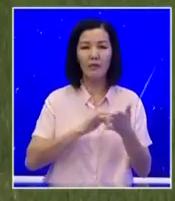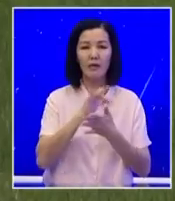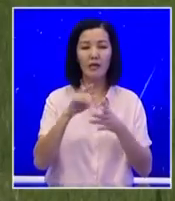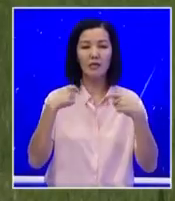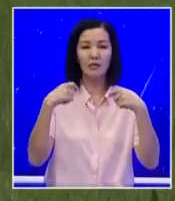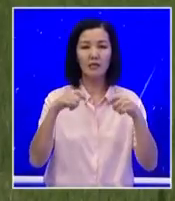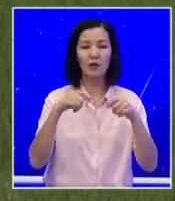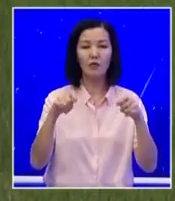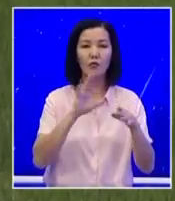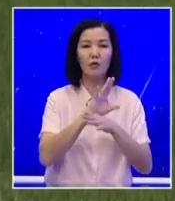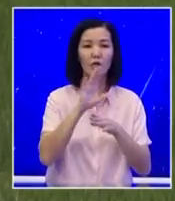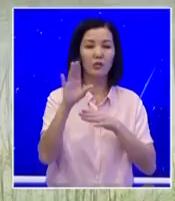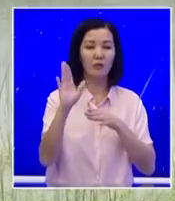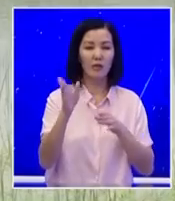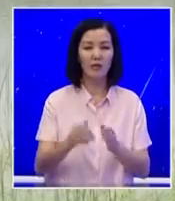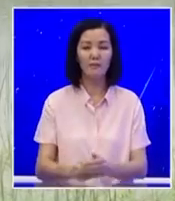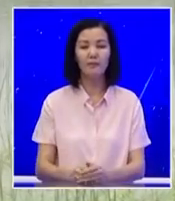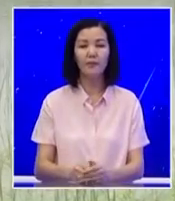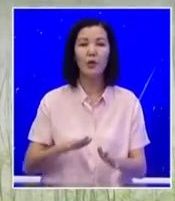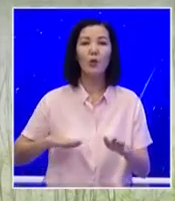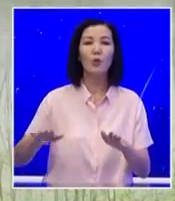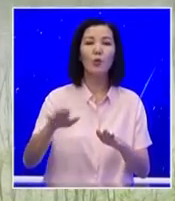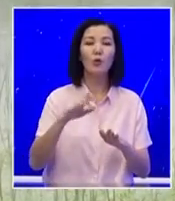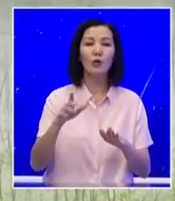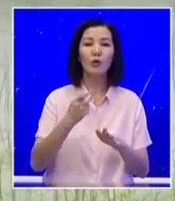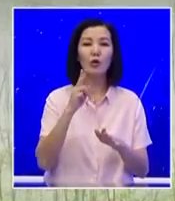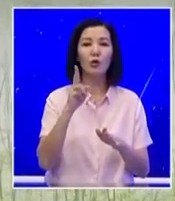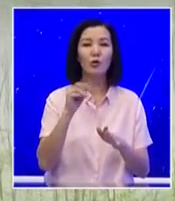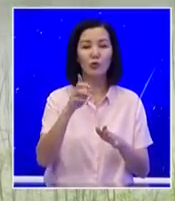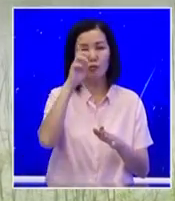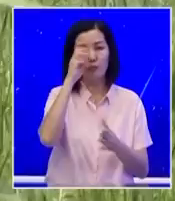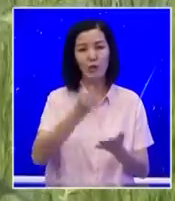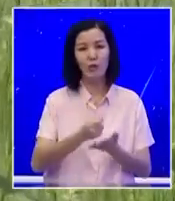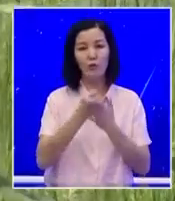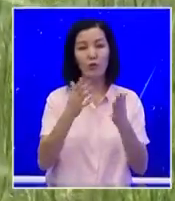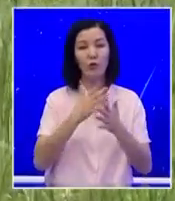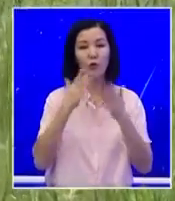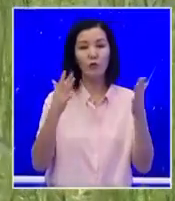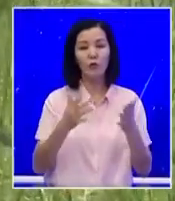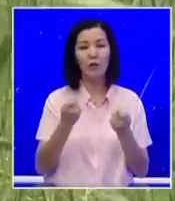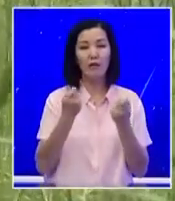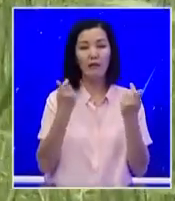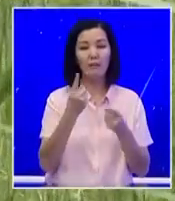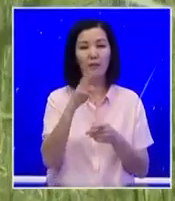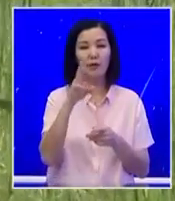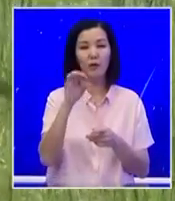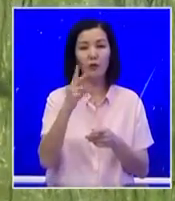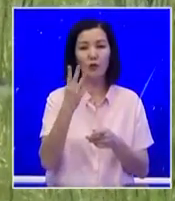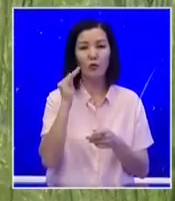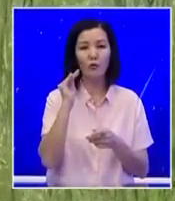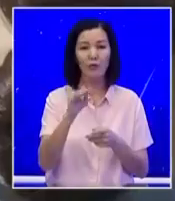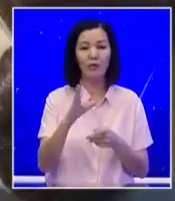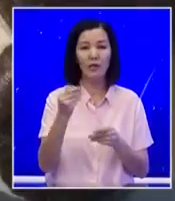сауда орындарына жіберілетін болады. Өңірде күріш өсірушілерге мемлекеттен қолдау зор. Дақылдың әр тоннасы 4000